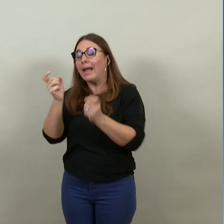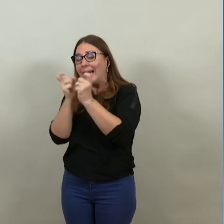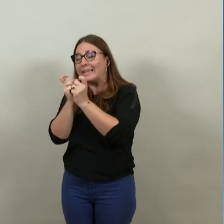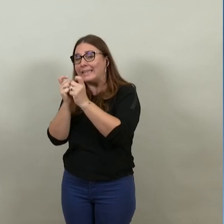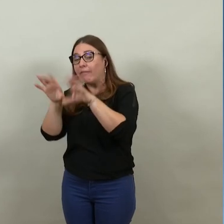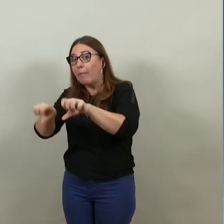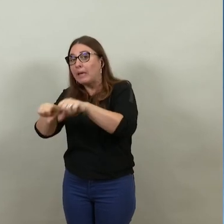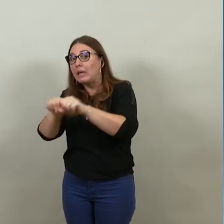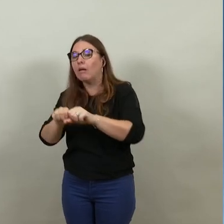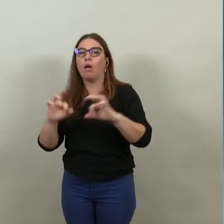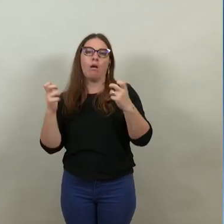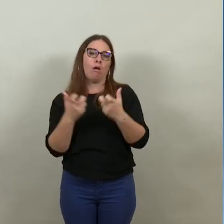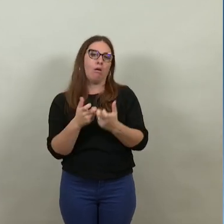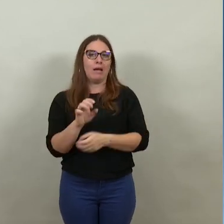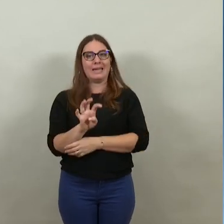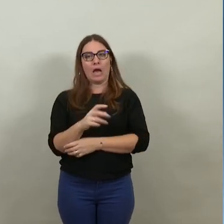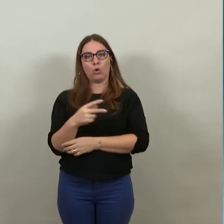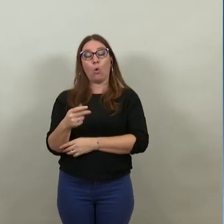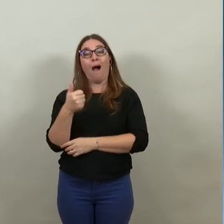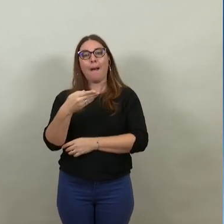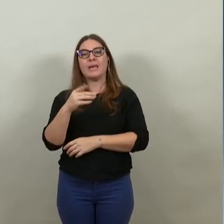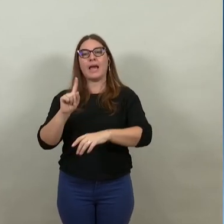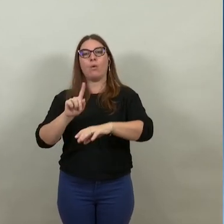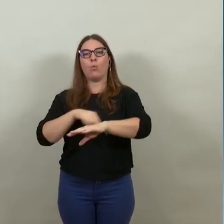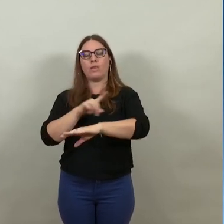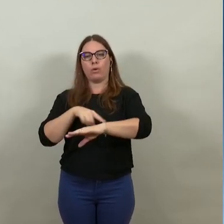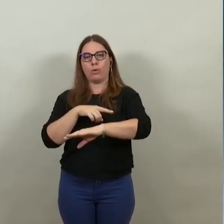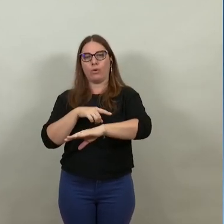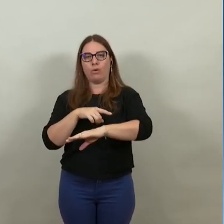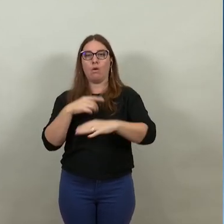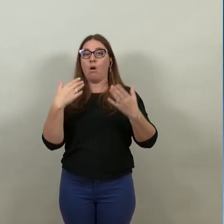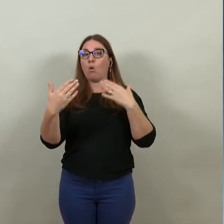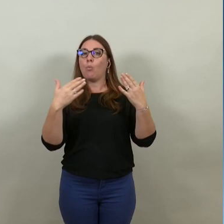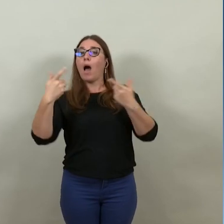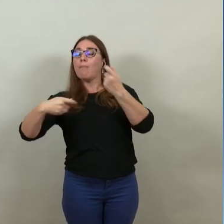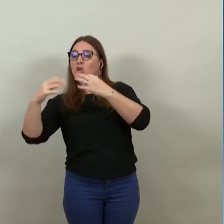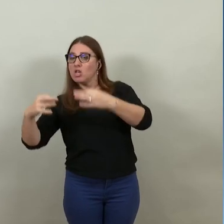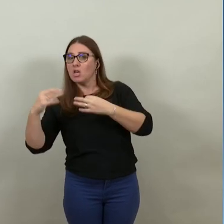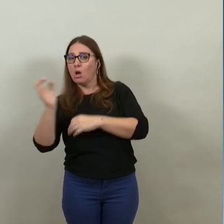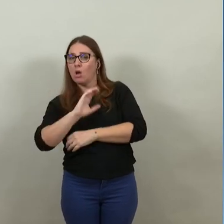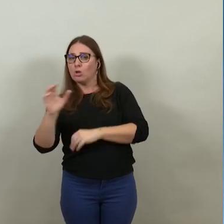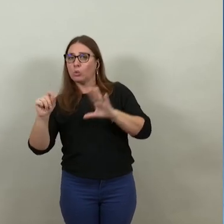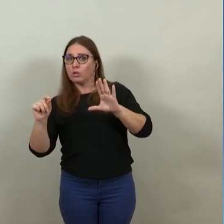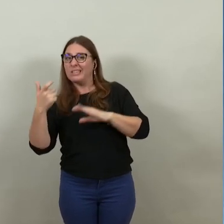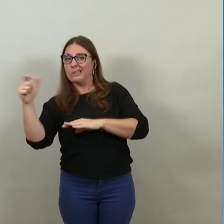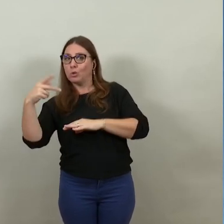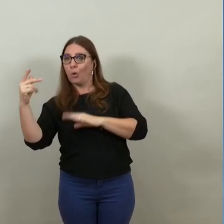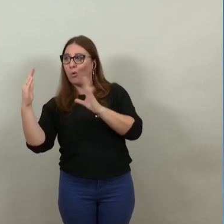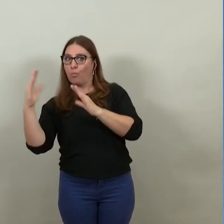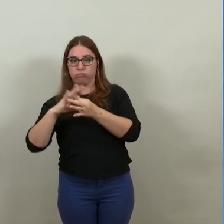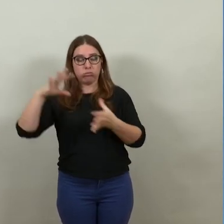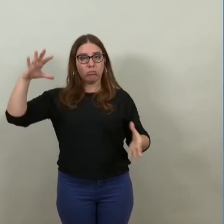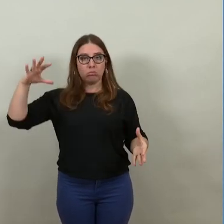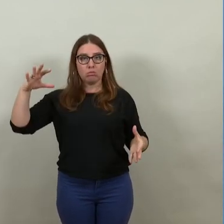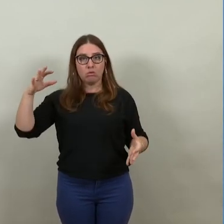un un tarif de 40 € au MWh au lieu du prix de marché typiquement entre 170 et 200 € et et donc il y a pas de